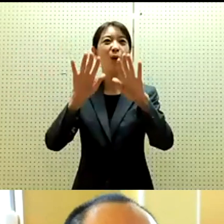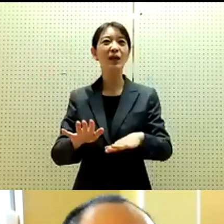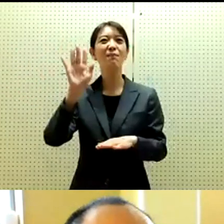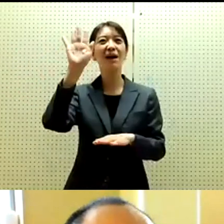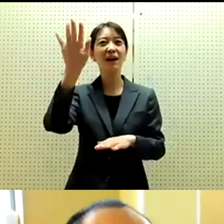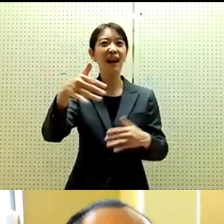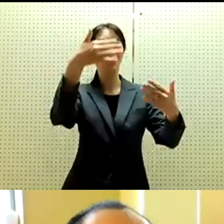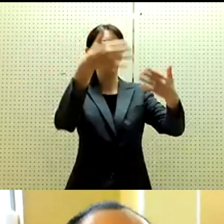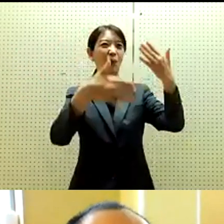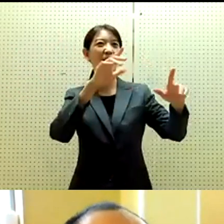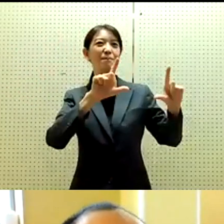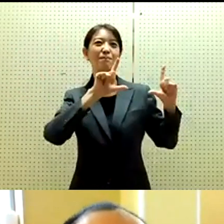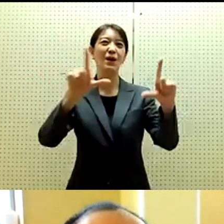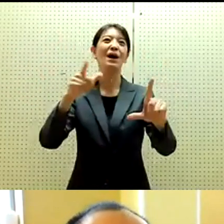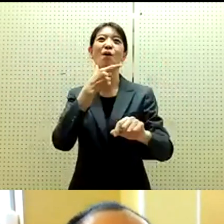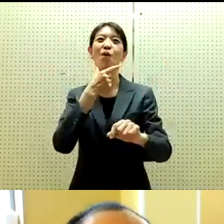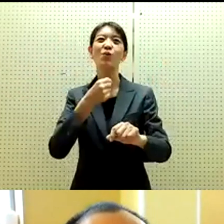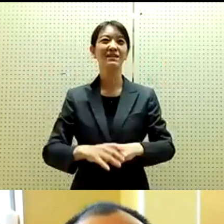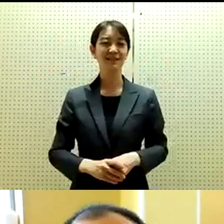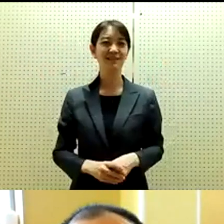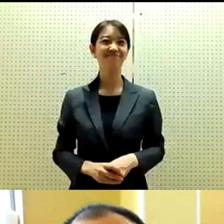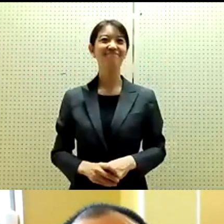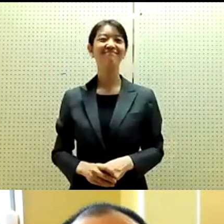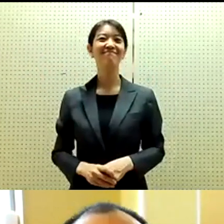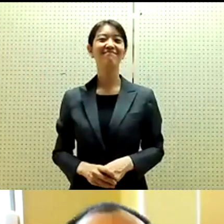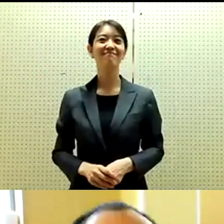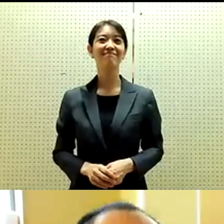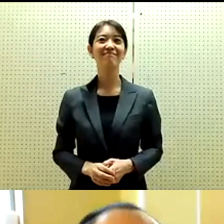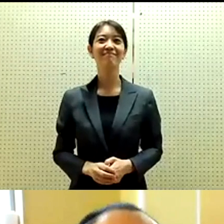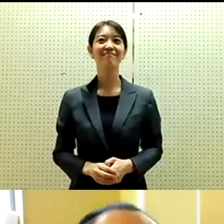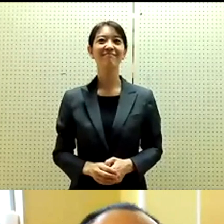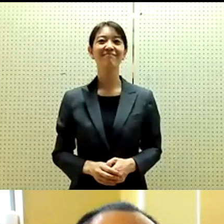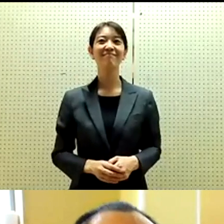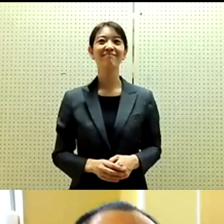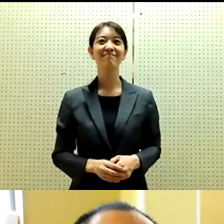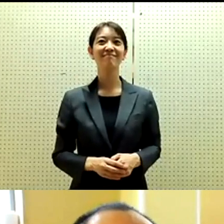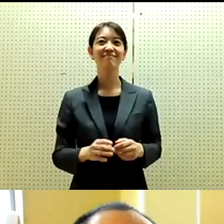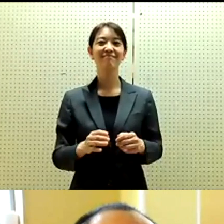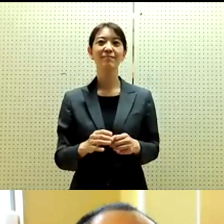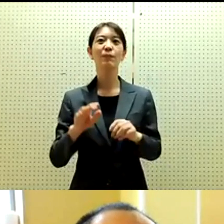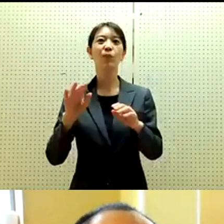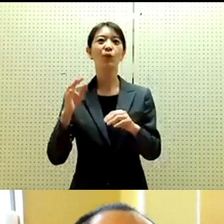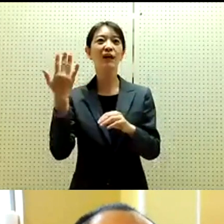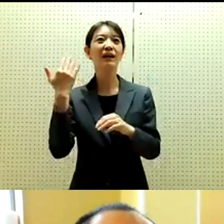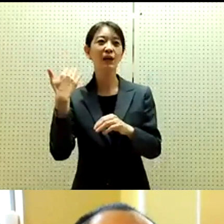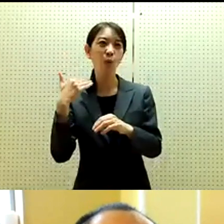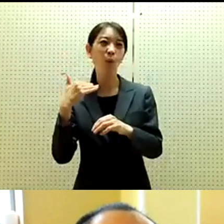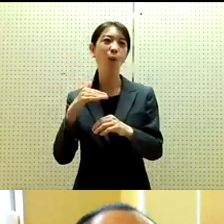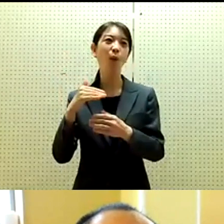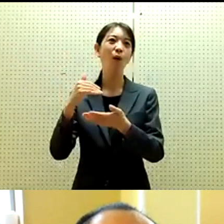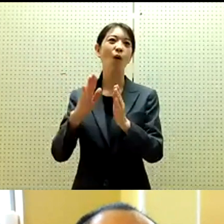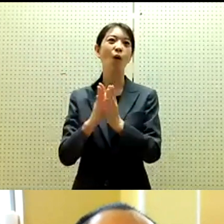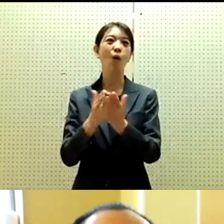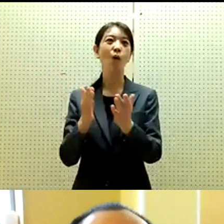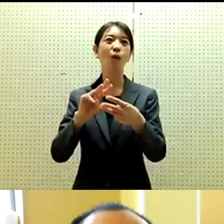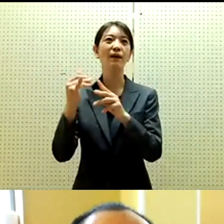そうですね。 私もやっぱり ちょっと見てみたいですね。 本田さんのワンノートの話とかは、あ、はい、そうだな。で、まあ、ツ